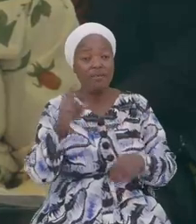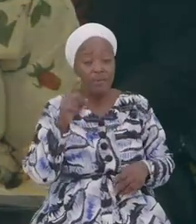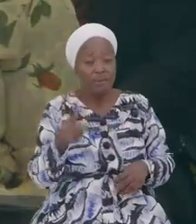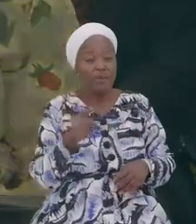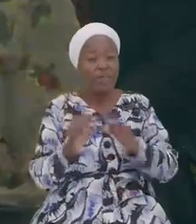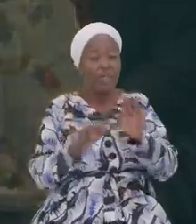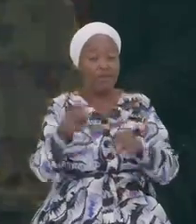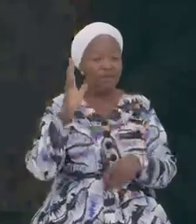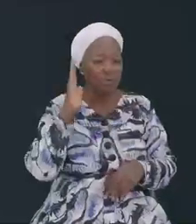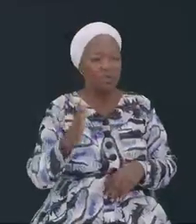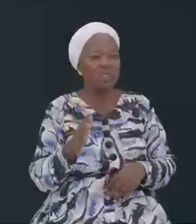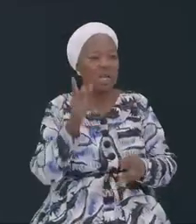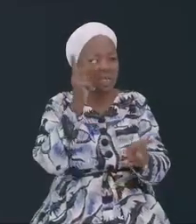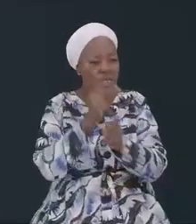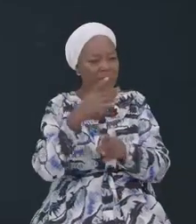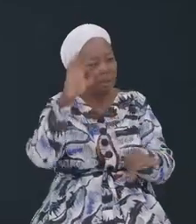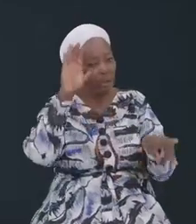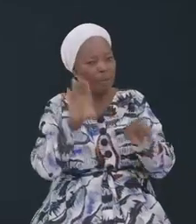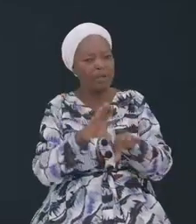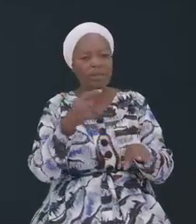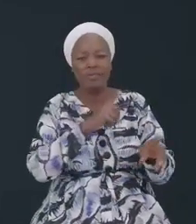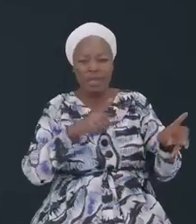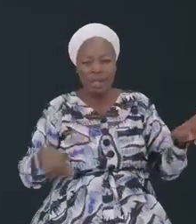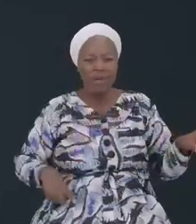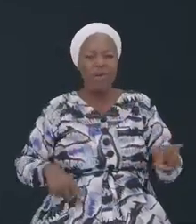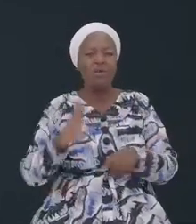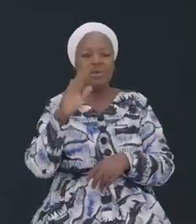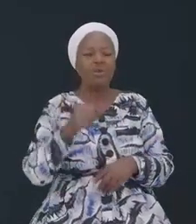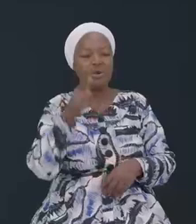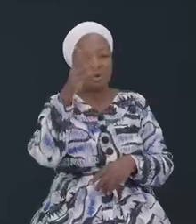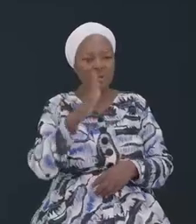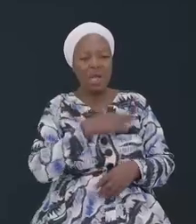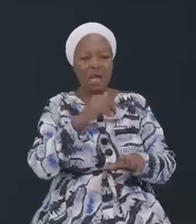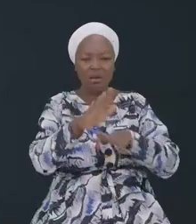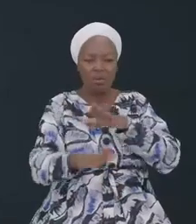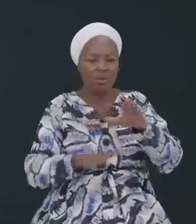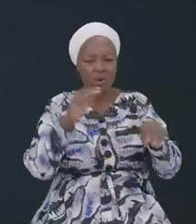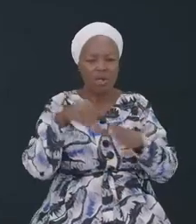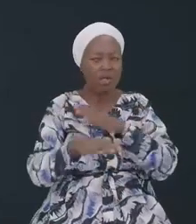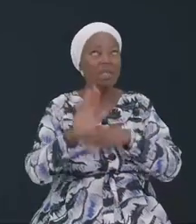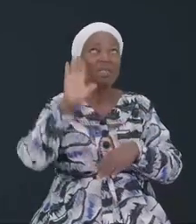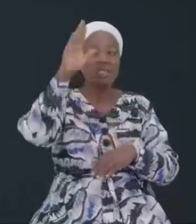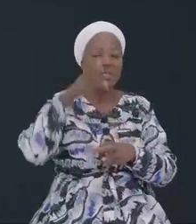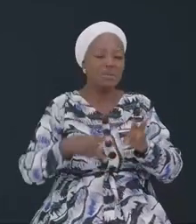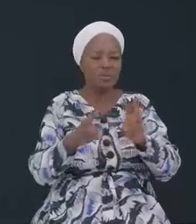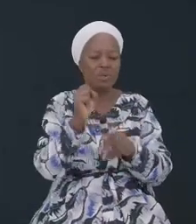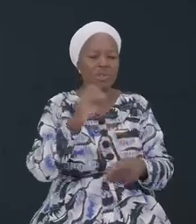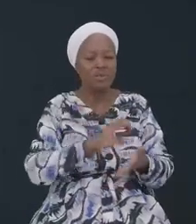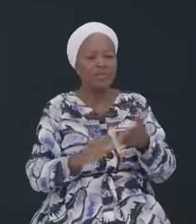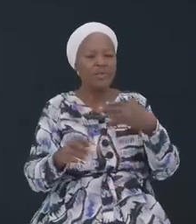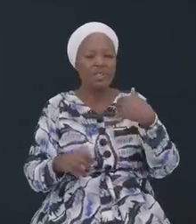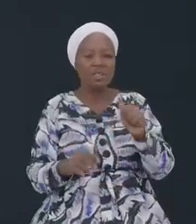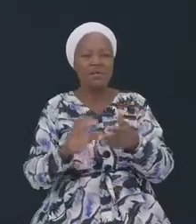lorsque tu observeras les commandements de l'Éternel ton Dieu et que tu marcheras dans ses voies. Verset